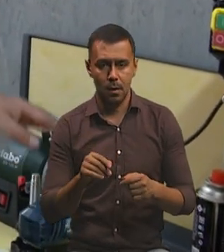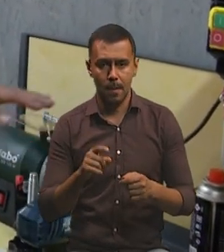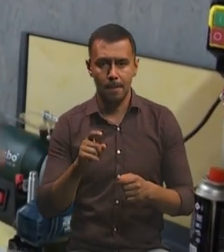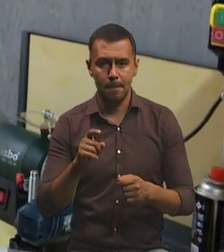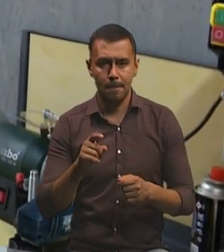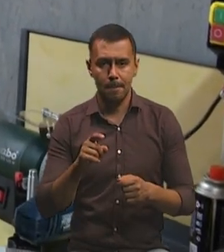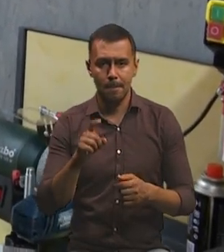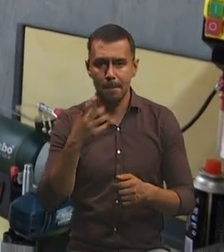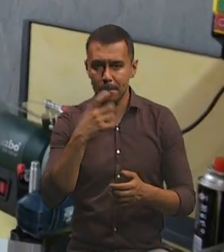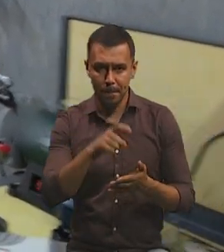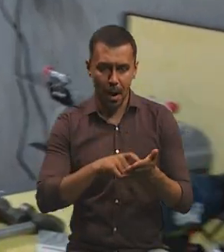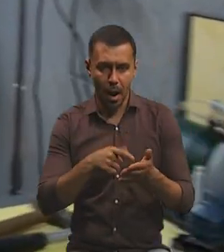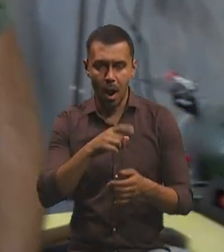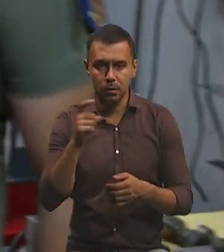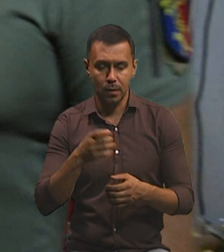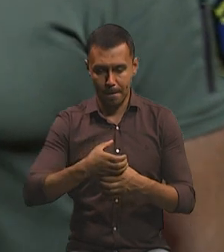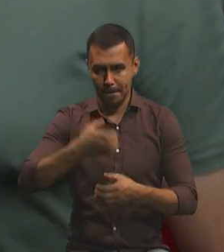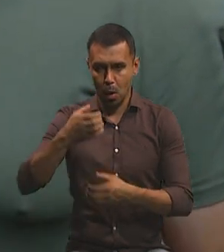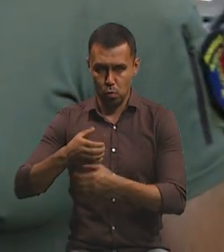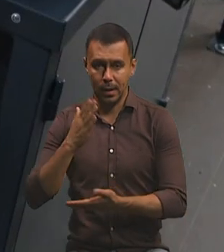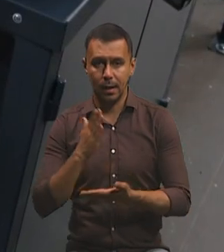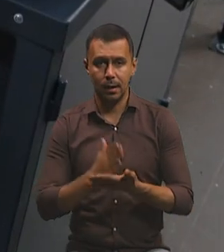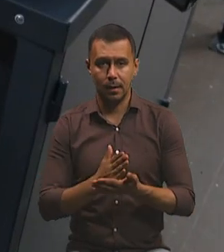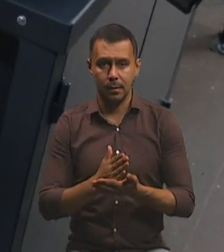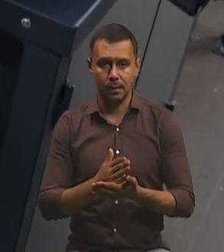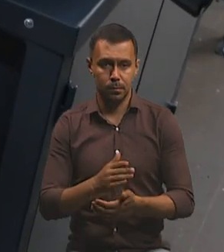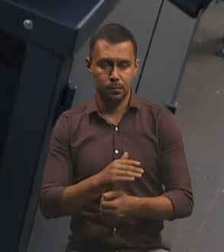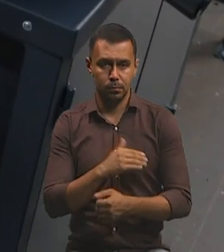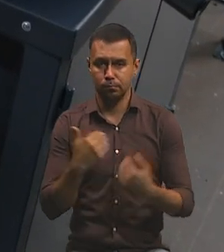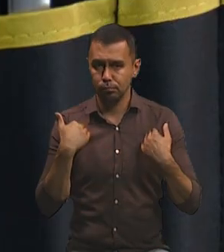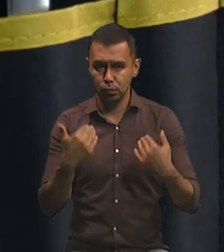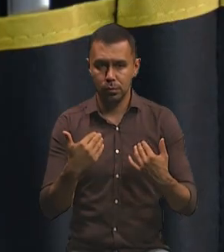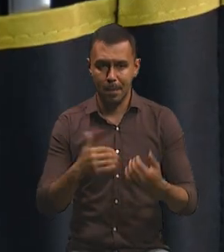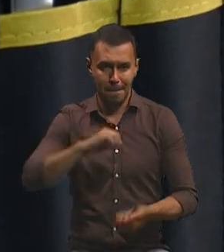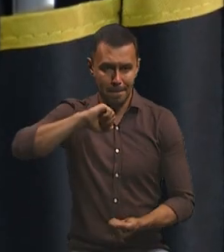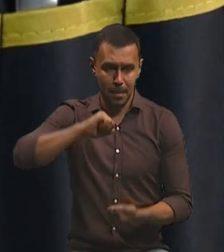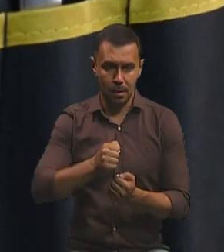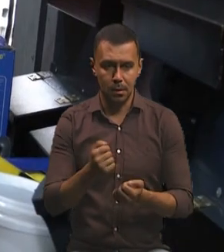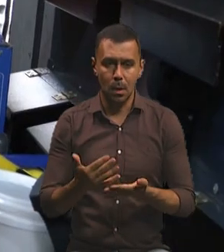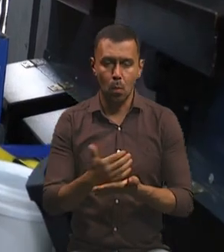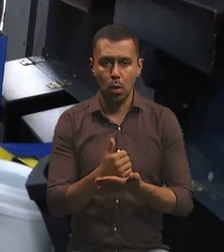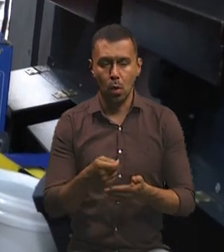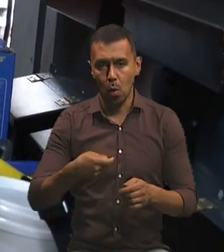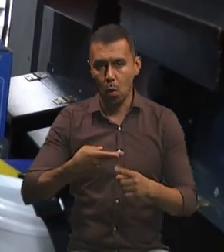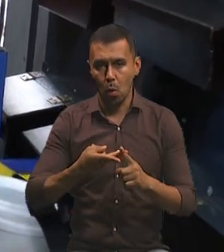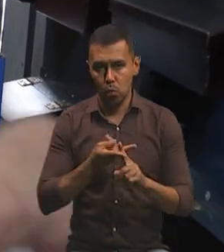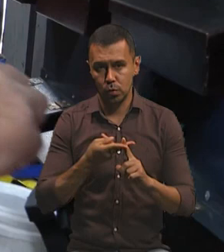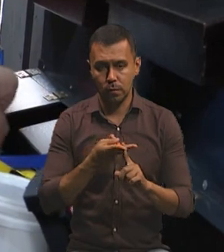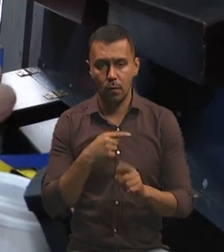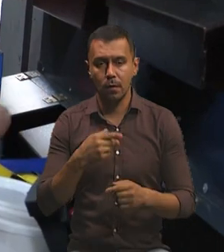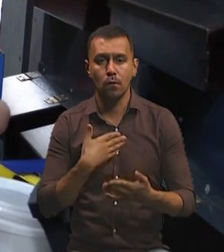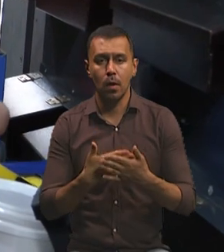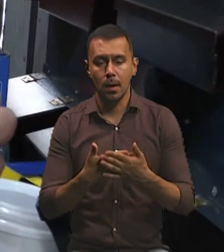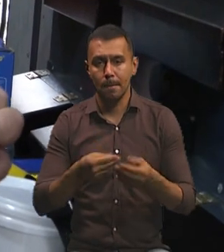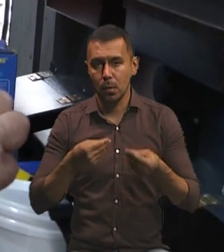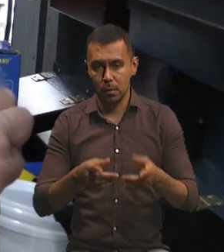паяльники, і газові балони, потужний прес, набори ключів. За словами волонтера благодійного